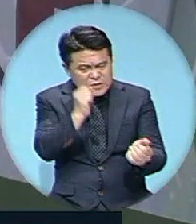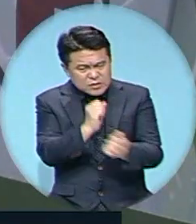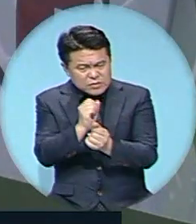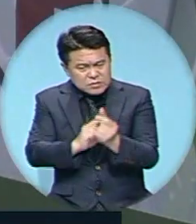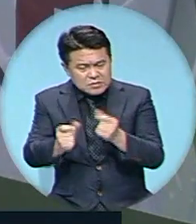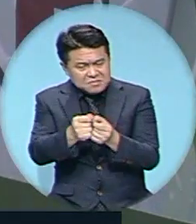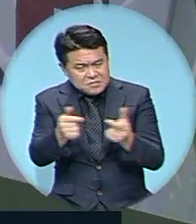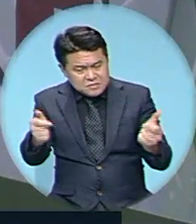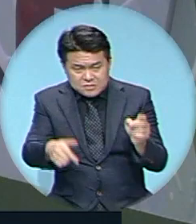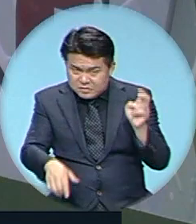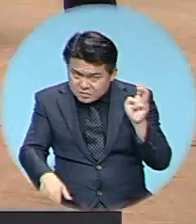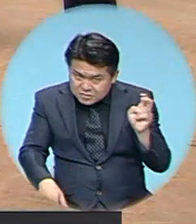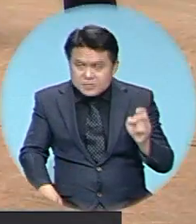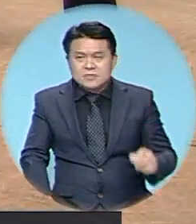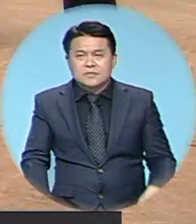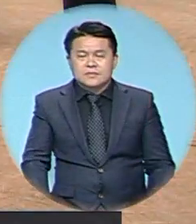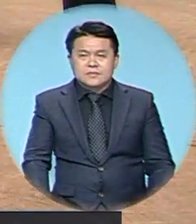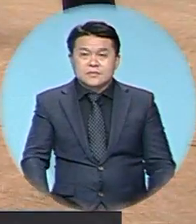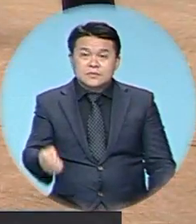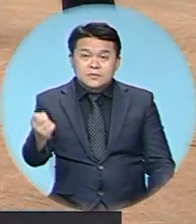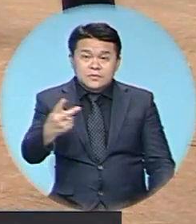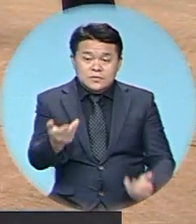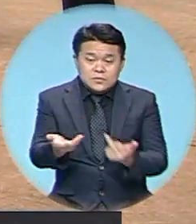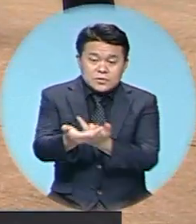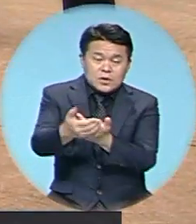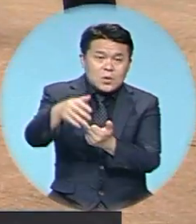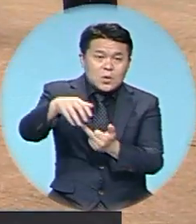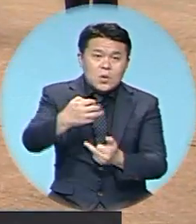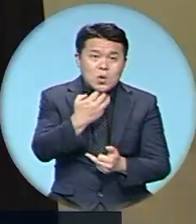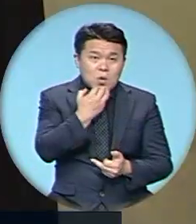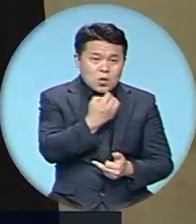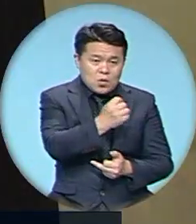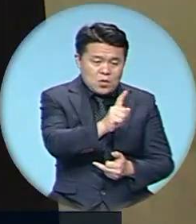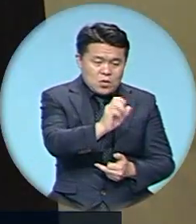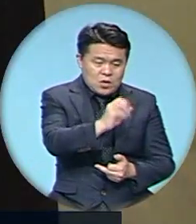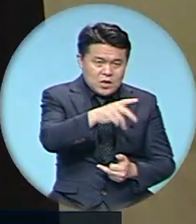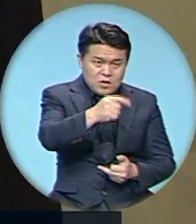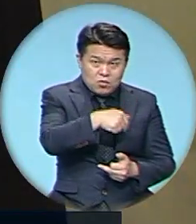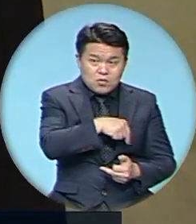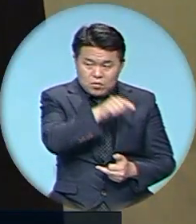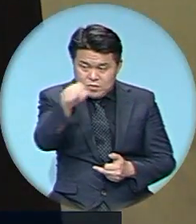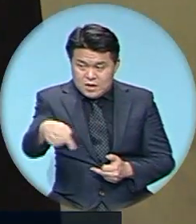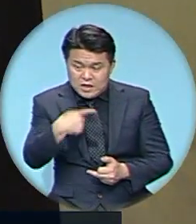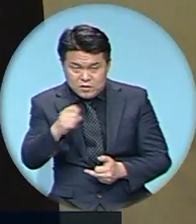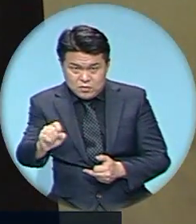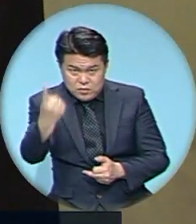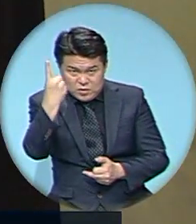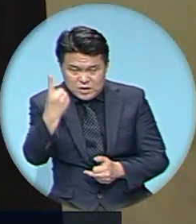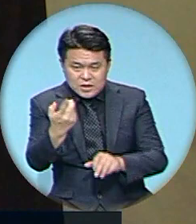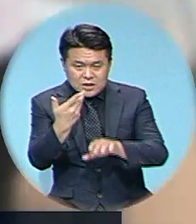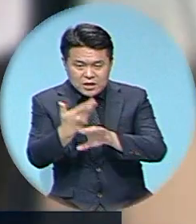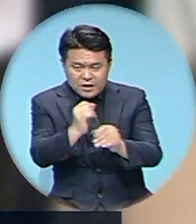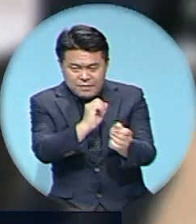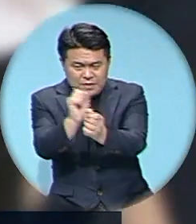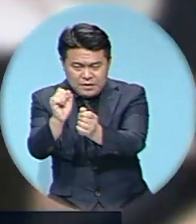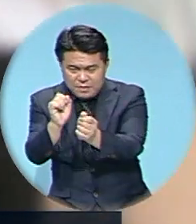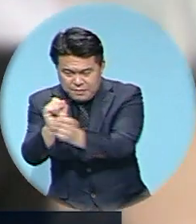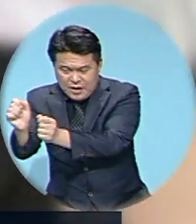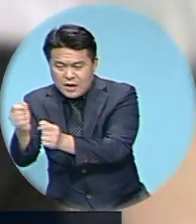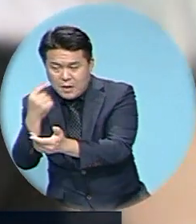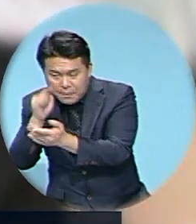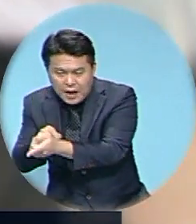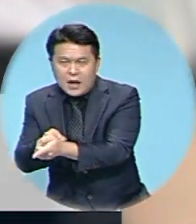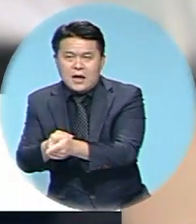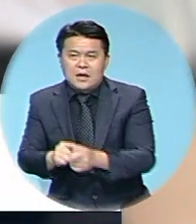가능성도 배제할 수 없습니다. 또 제주에서는 서울 광진구 방문자로 인한 3차 감염 사례가 확인됐습니다.